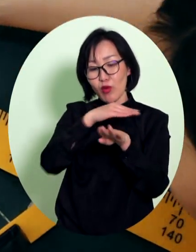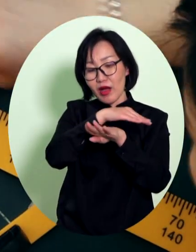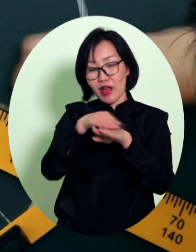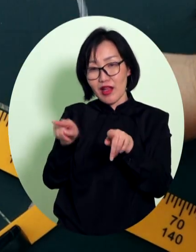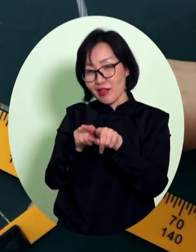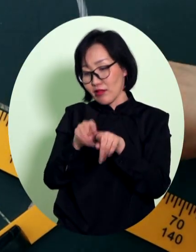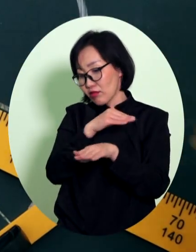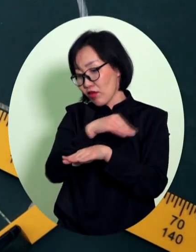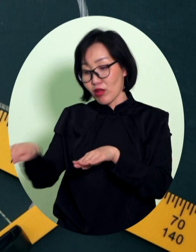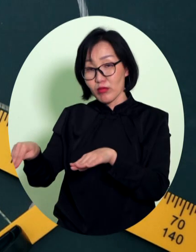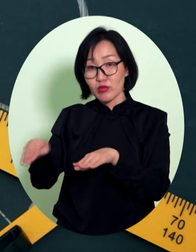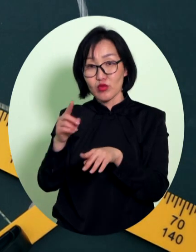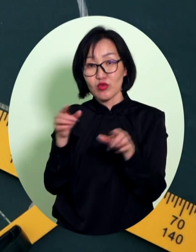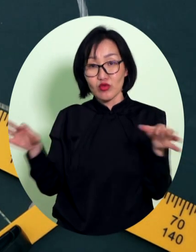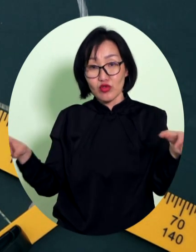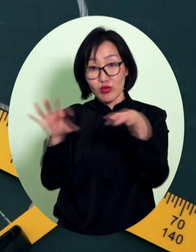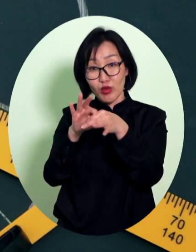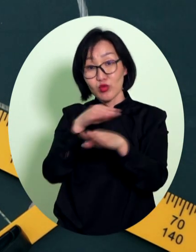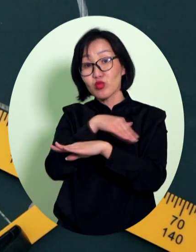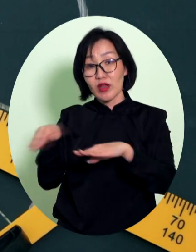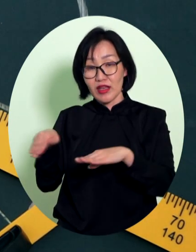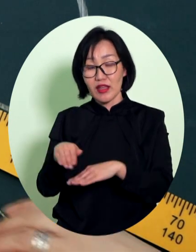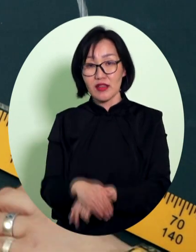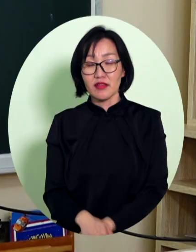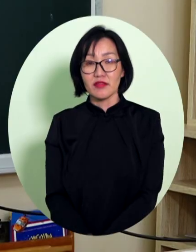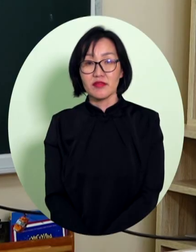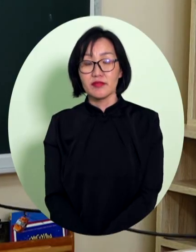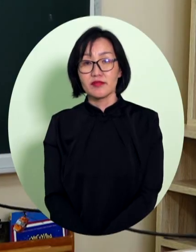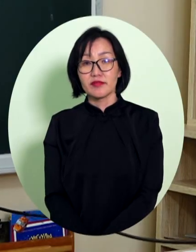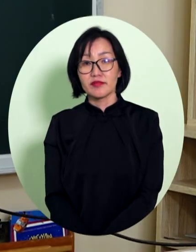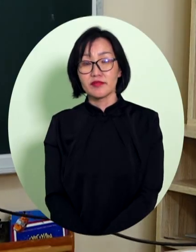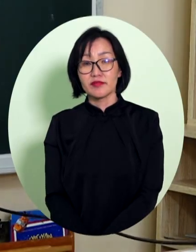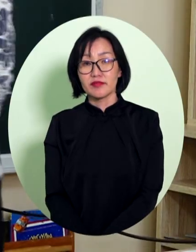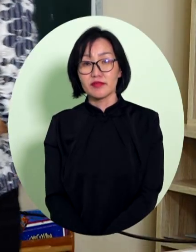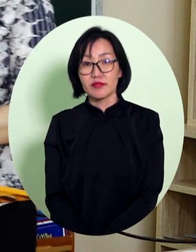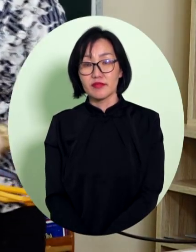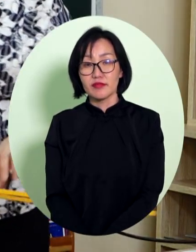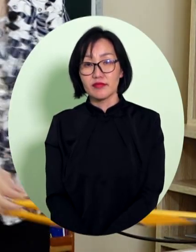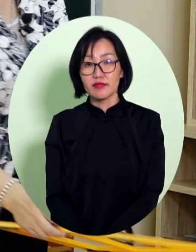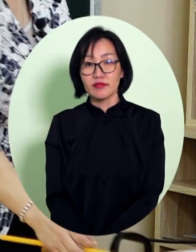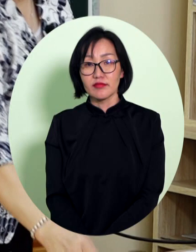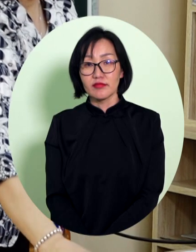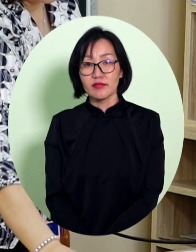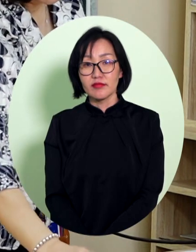холбод юу үсэж байна? Тойрог маань хоёр тэнцээ хуваагдах нэ.